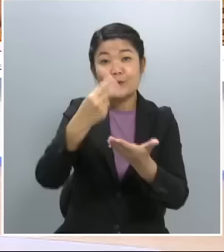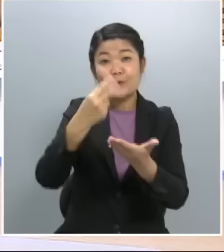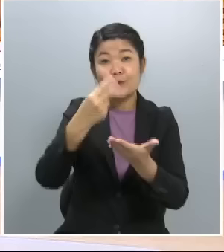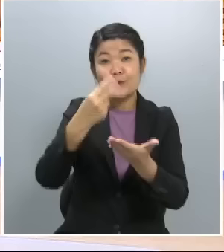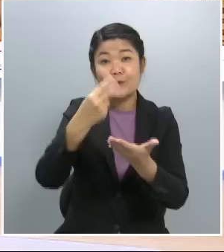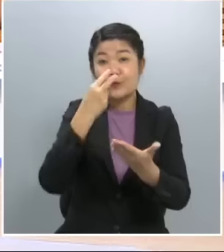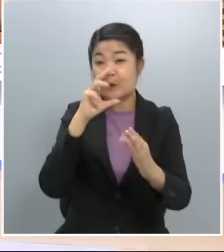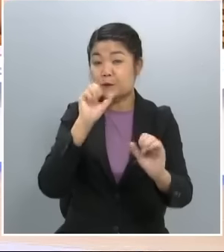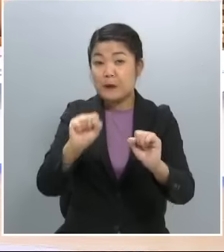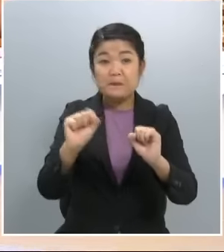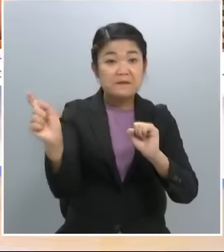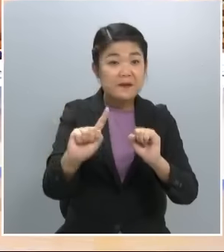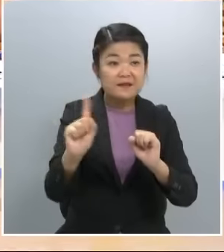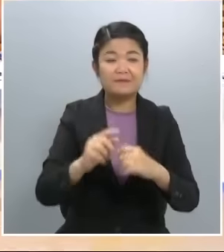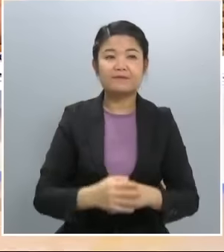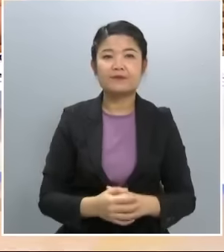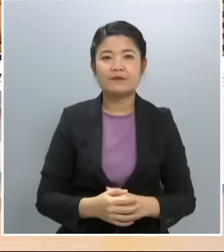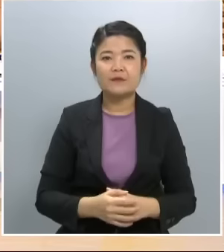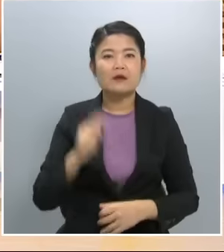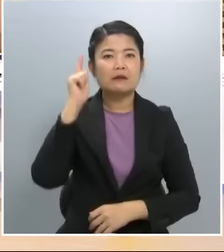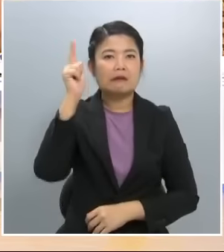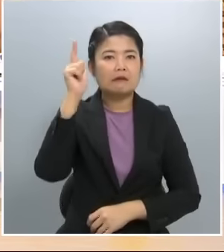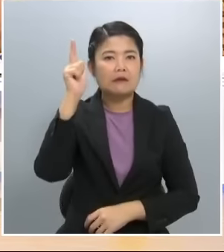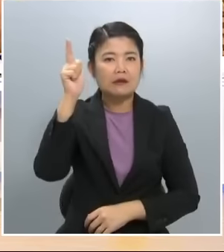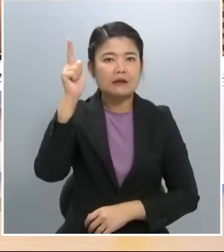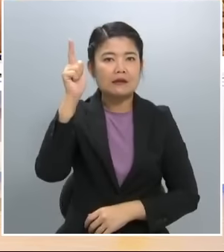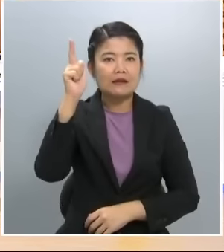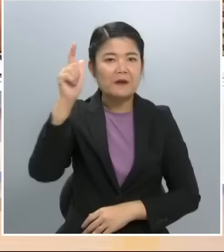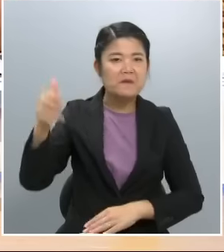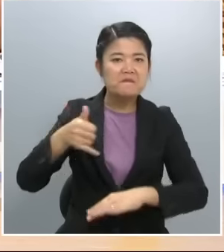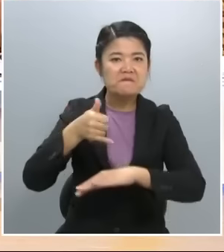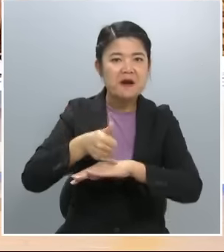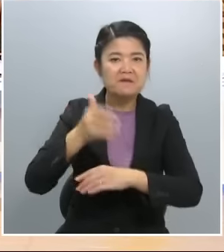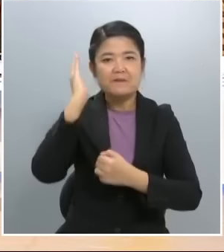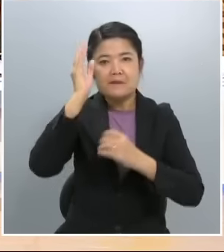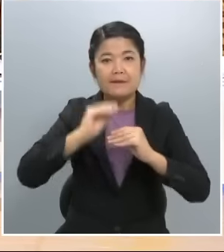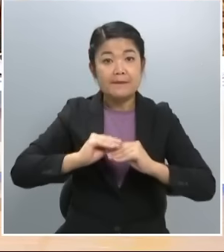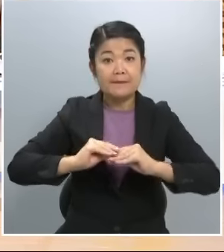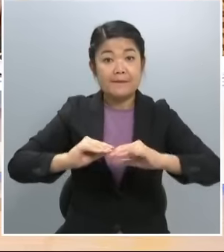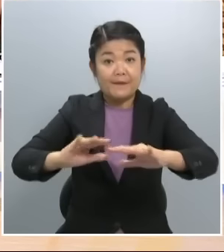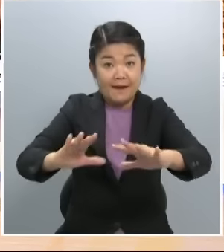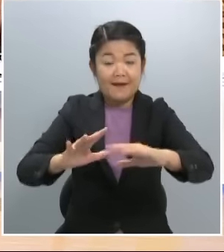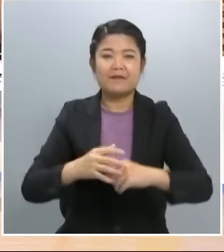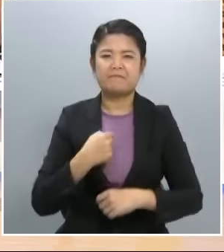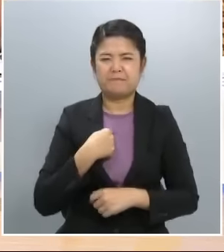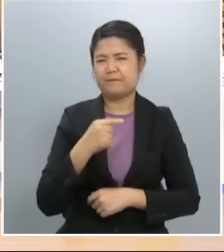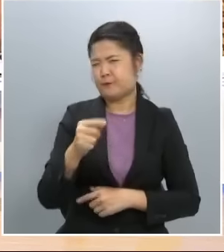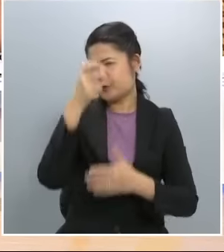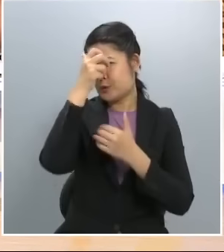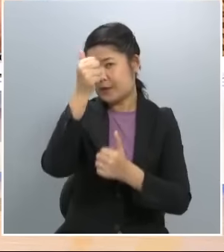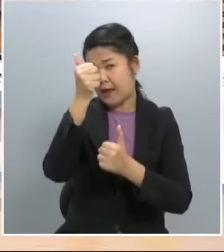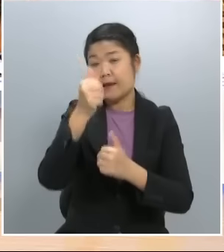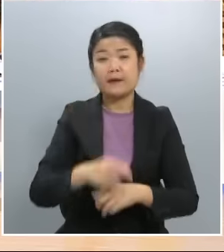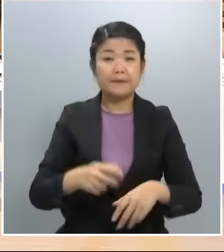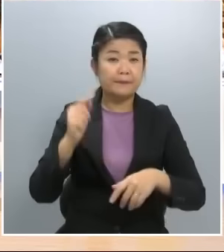ติดตามความคืบหน้าประเด็นคุณทักษิณชินวัตรไปแสดงวิสัยทัศน์ท่านผู้ชมมีประเด็นหนึ่งน่าสนใจที่คุณทักษิ